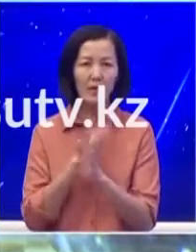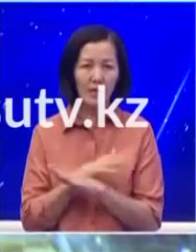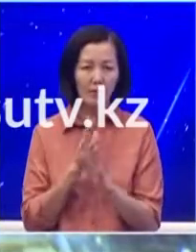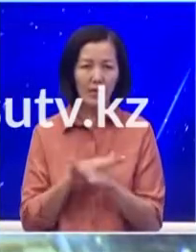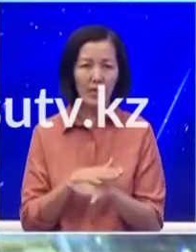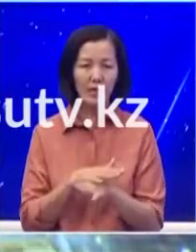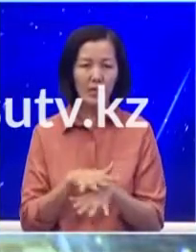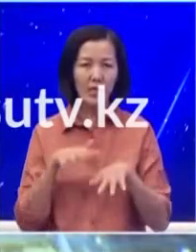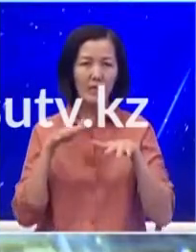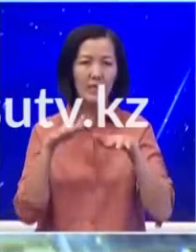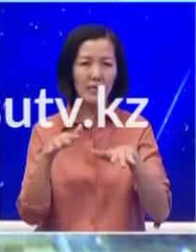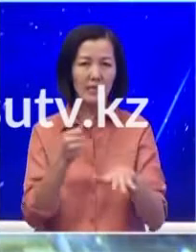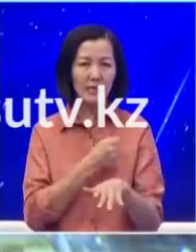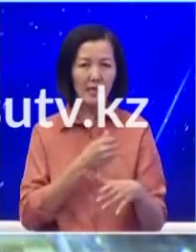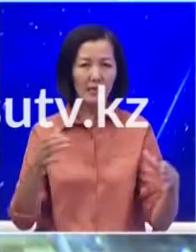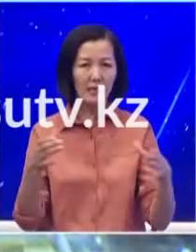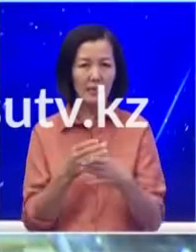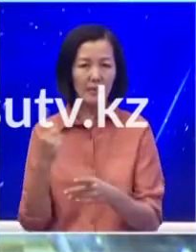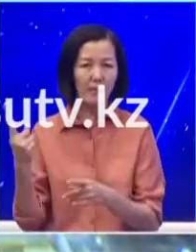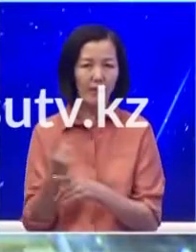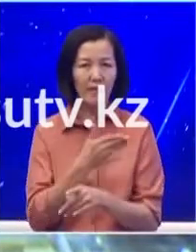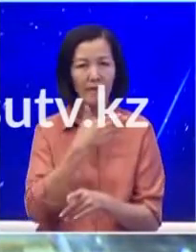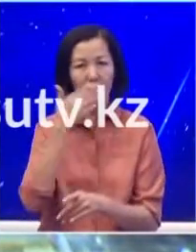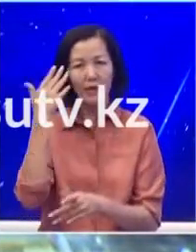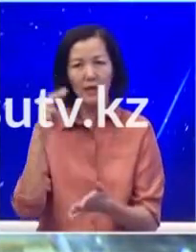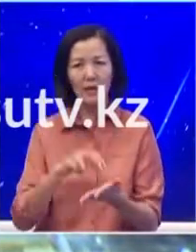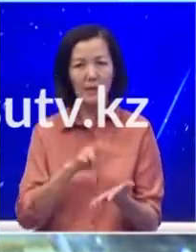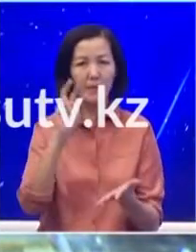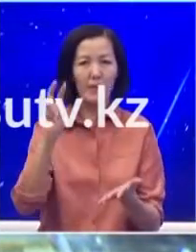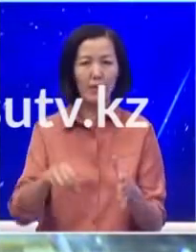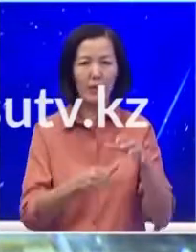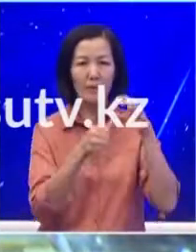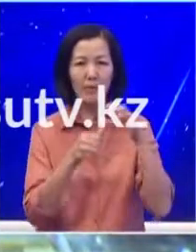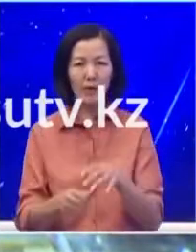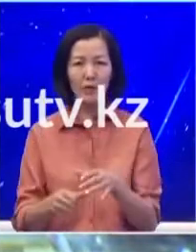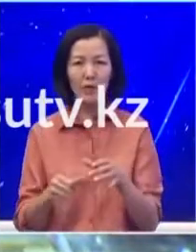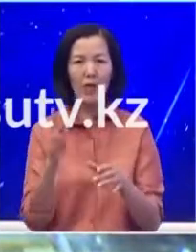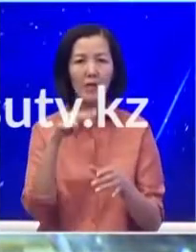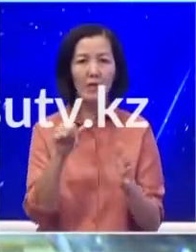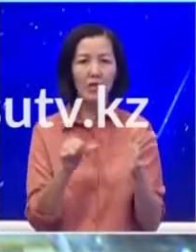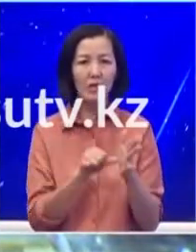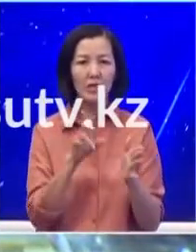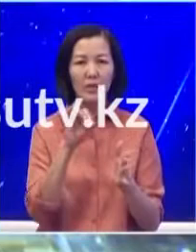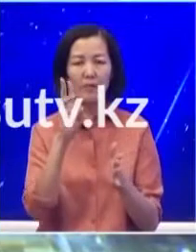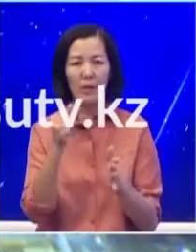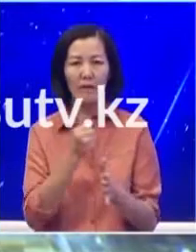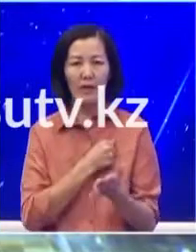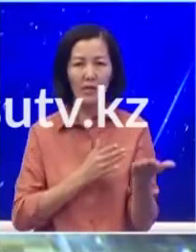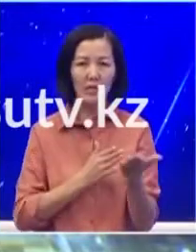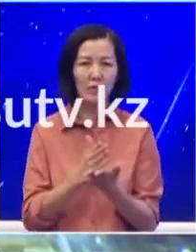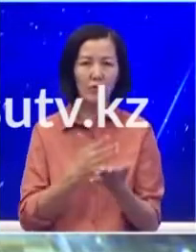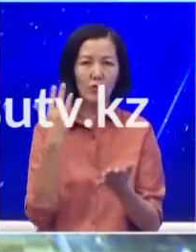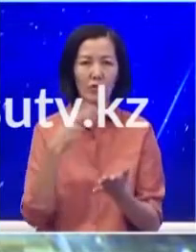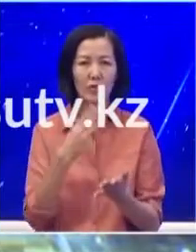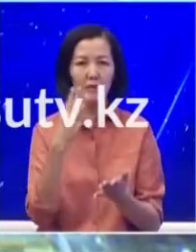Капшагайские десантники впервые в летнем периоде осуществили прыжки на парашютных системах Д-6 и «Беркут». Военнослужащие 35-й